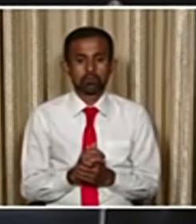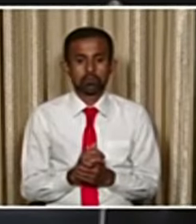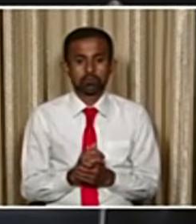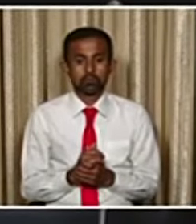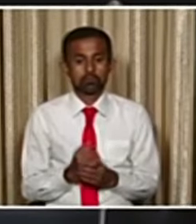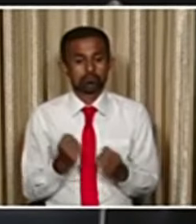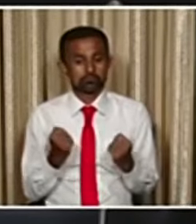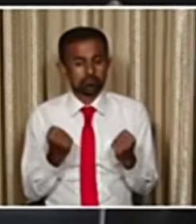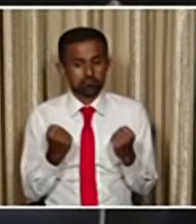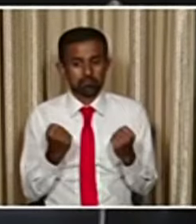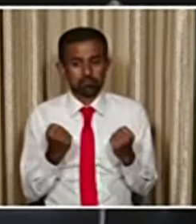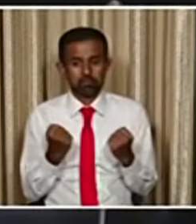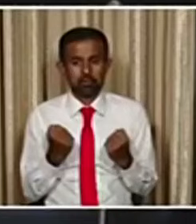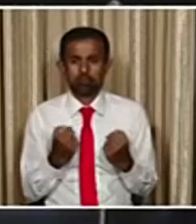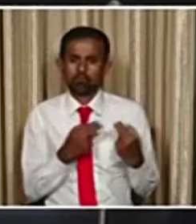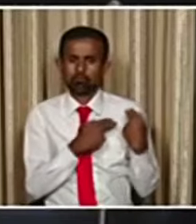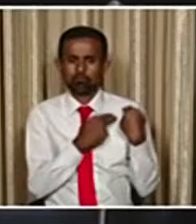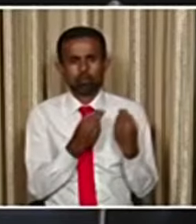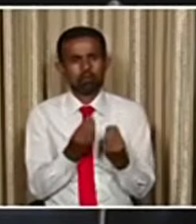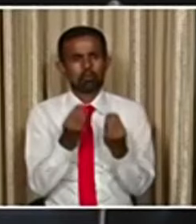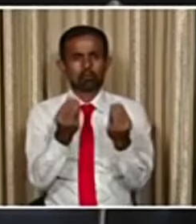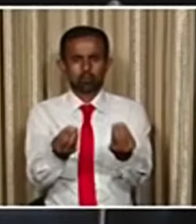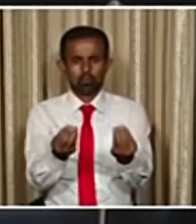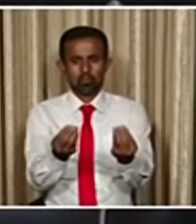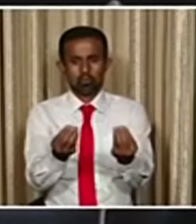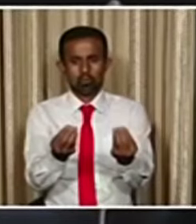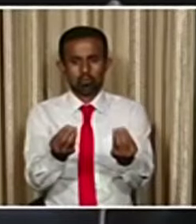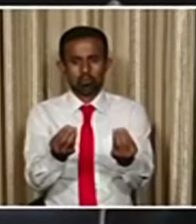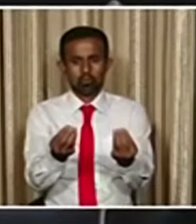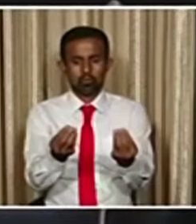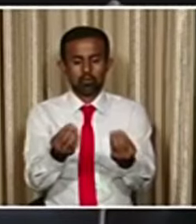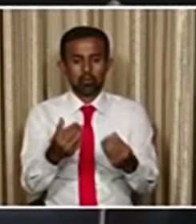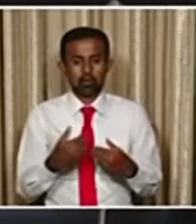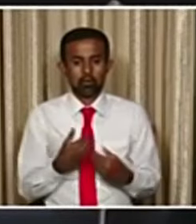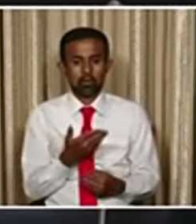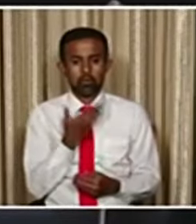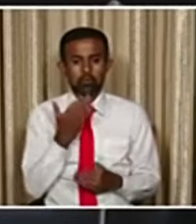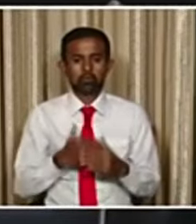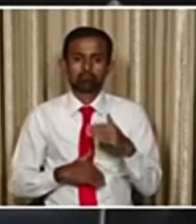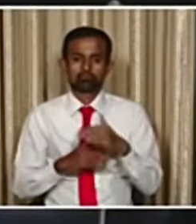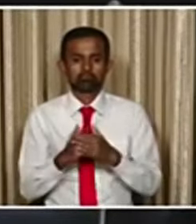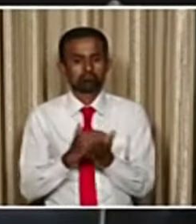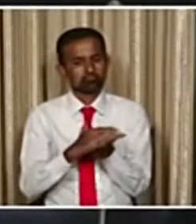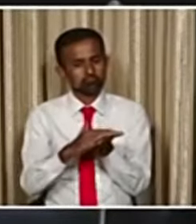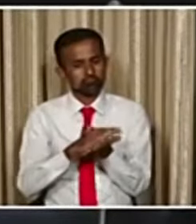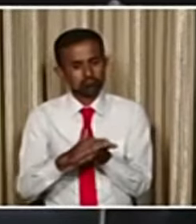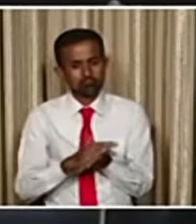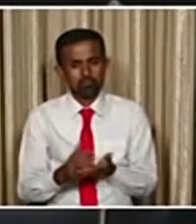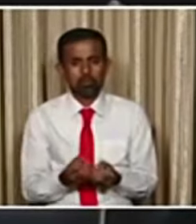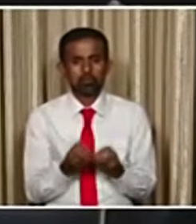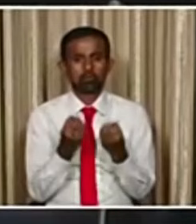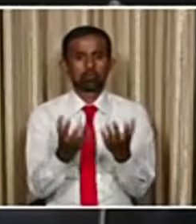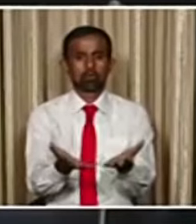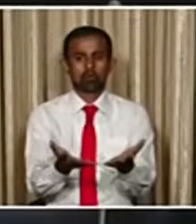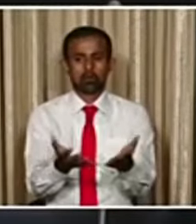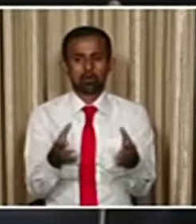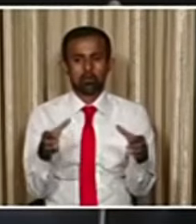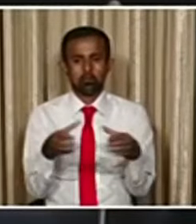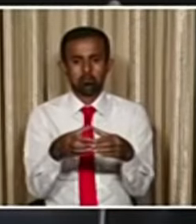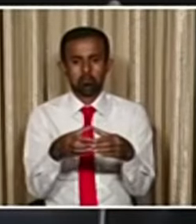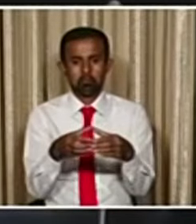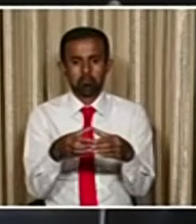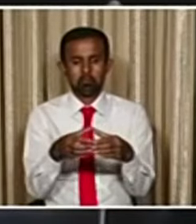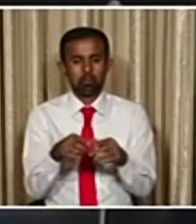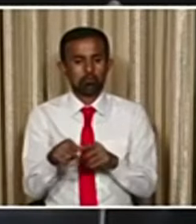ඔහුගේ ධෛර්යය හින්දා අපි ඔහුට බාර දුන්නා. බාර දීලා අපිට පුළුවන් සම්පූර්ණ සහයෝගය එතුමාට ලබා දුන්නා. පක්ෂයක්